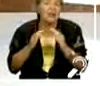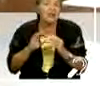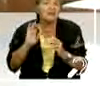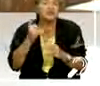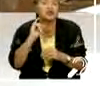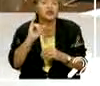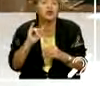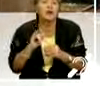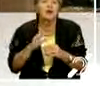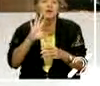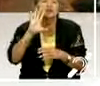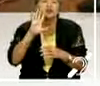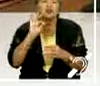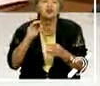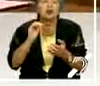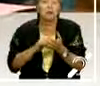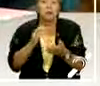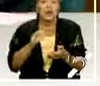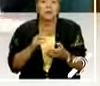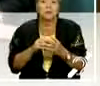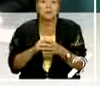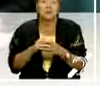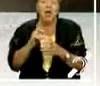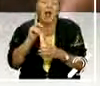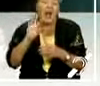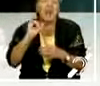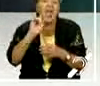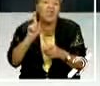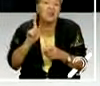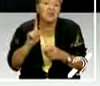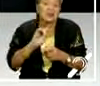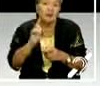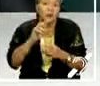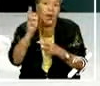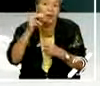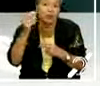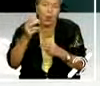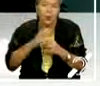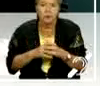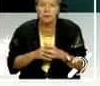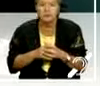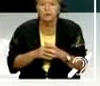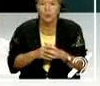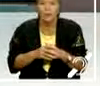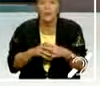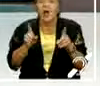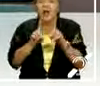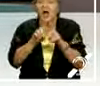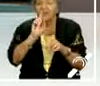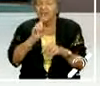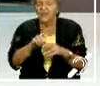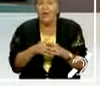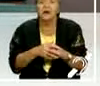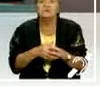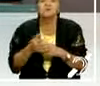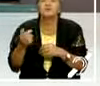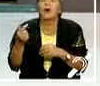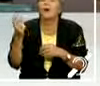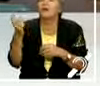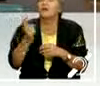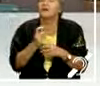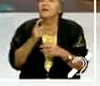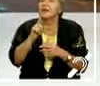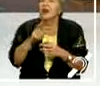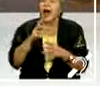și 500 de mii de lei. Neoficial, de asemenea, iată, vin din partea